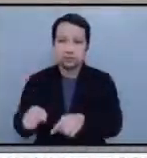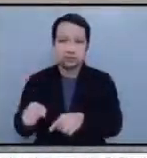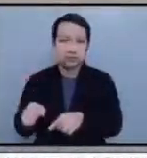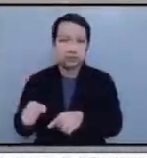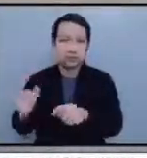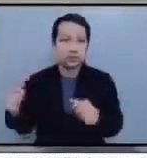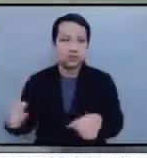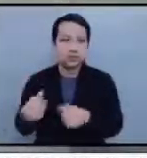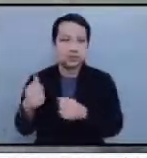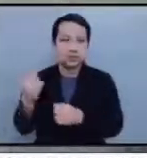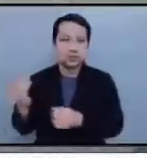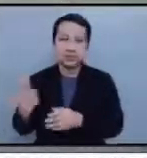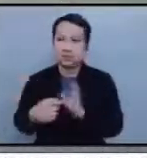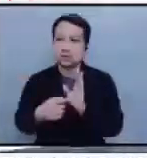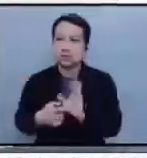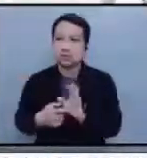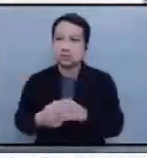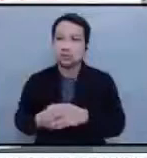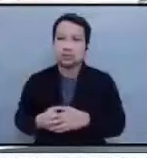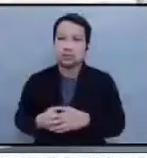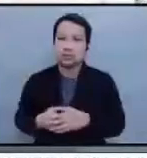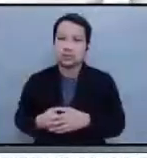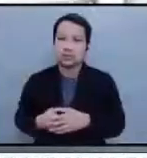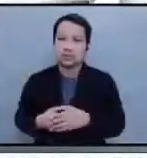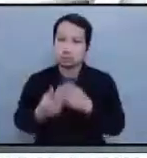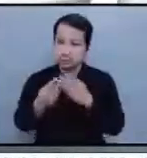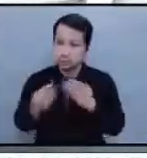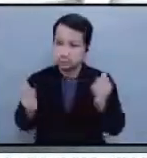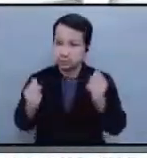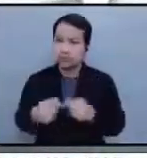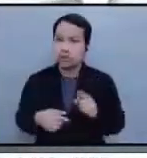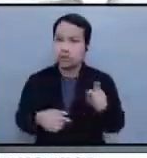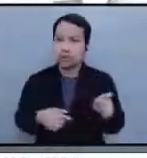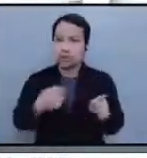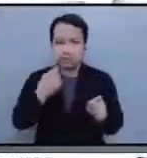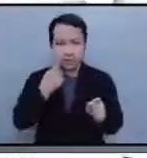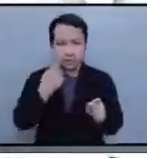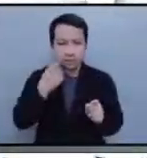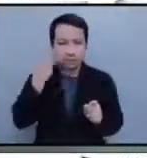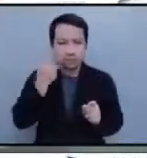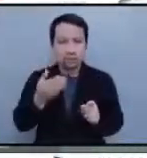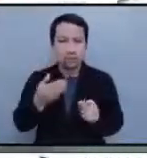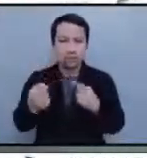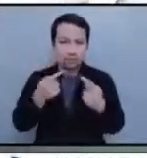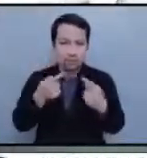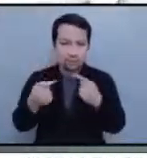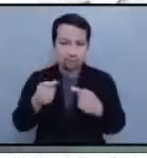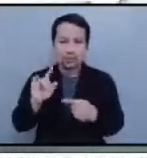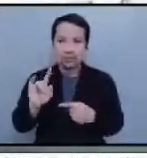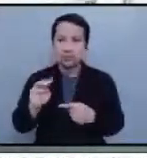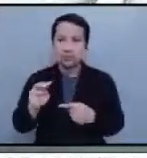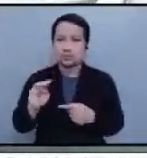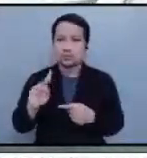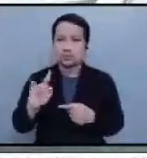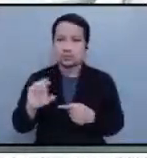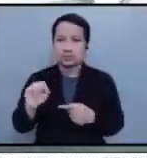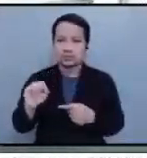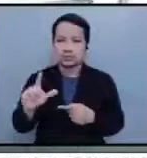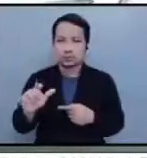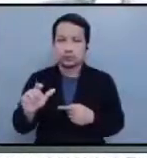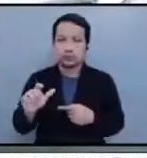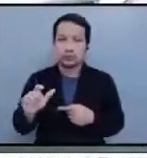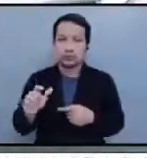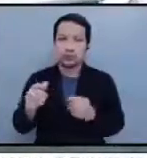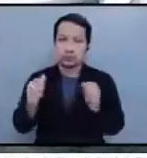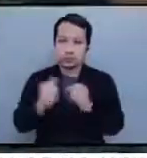ng permanent solution. Kanina sa isinagawang pakikipag-usap sa media ng MMDA, no, ay kasama